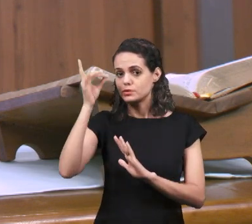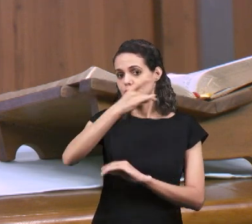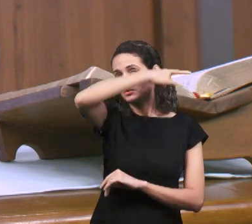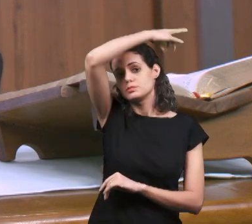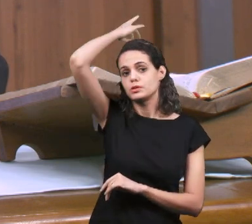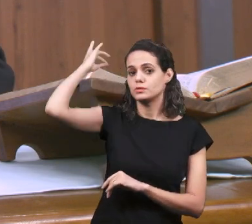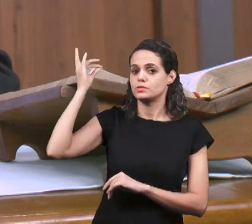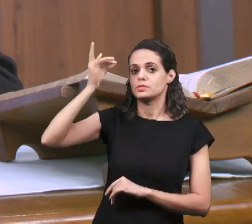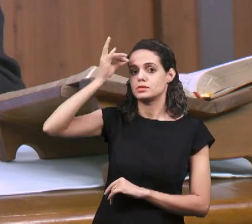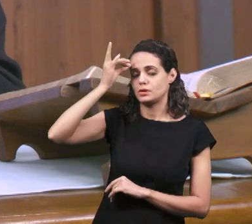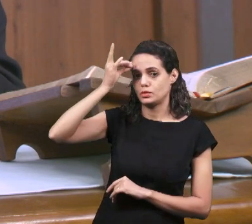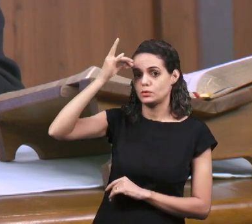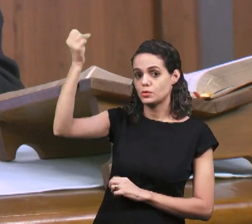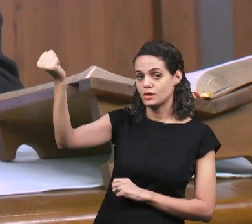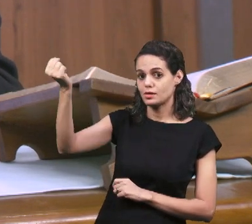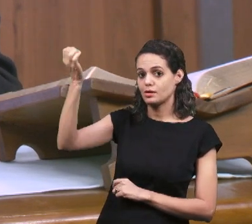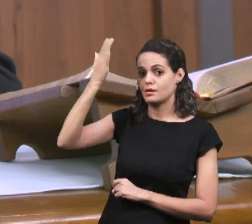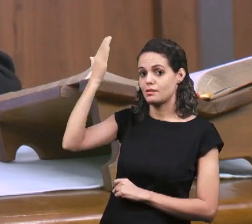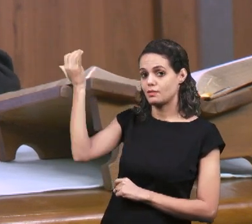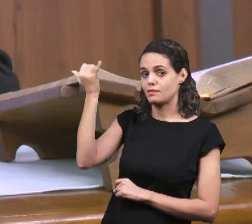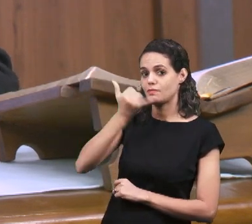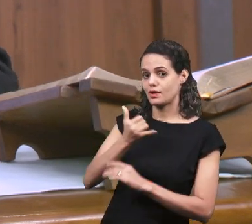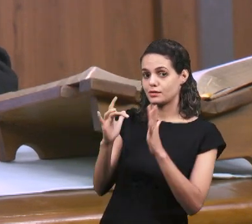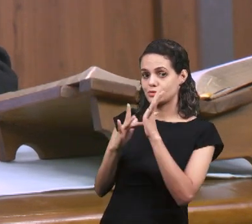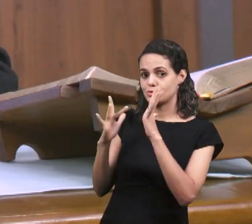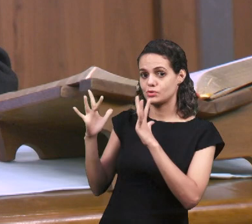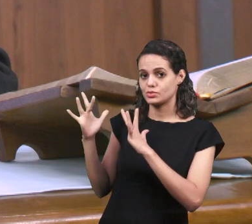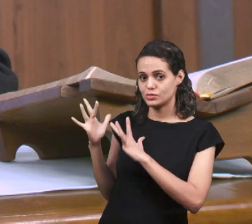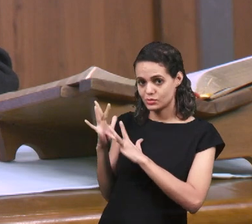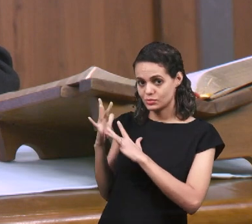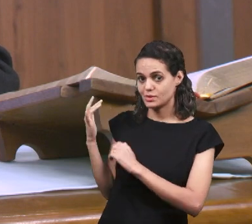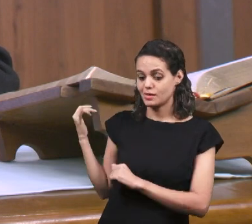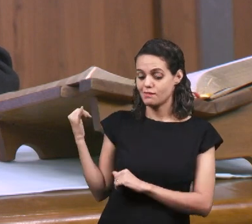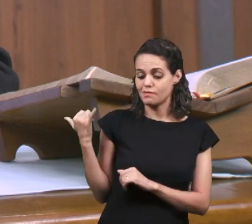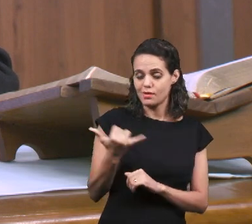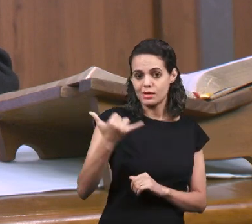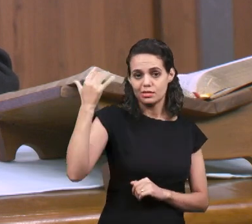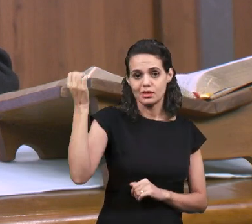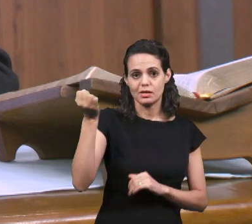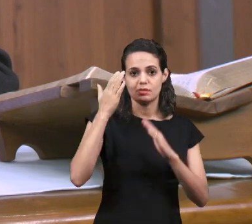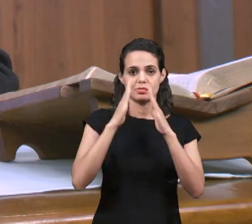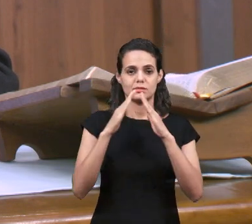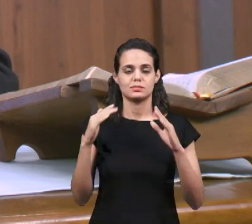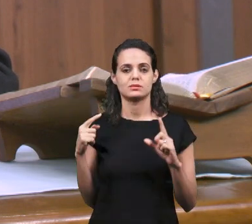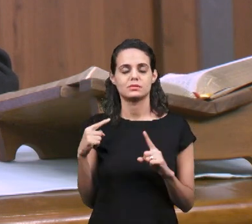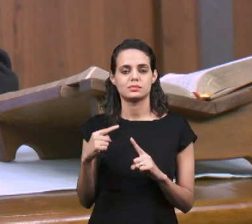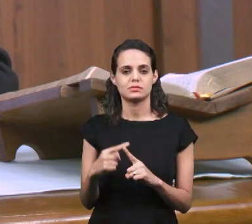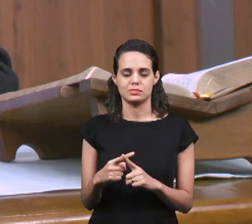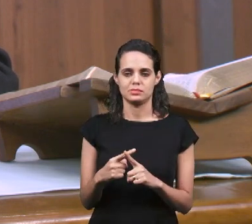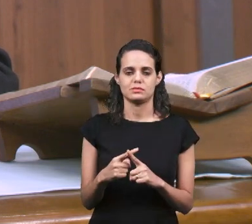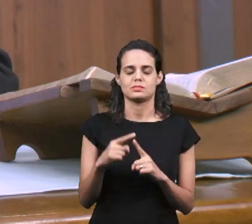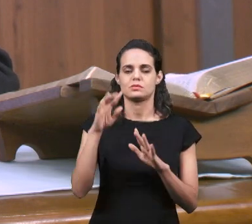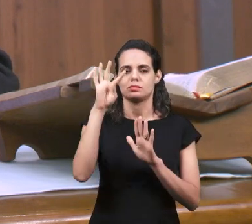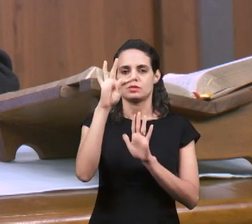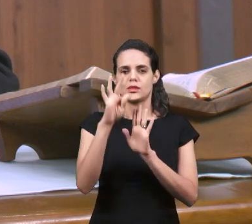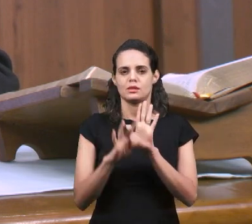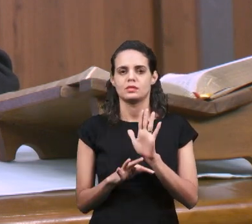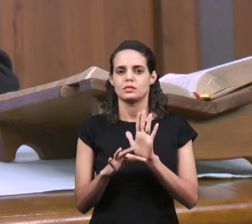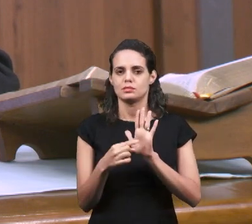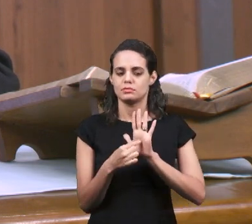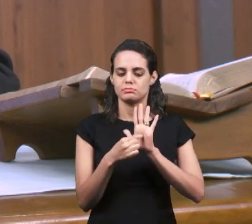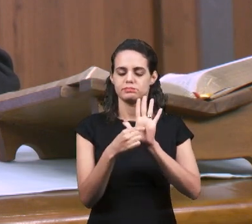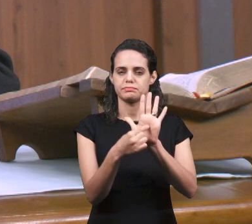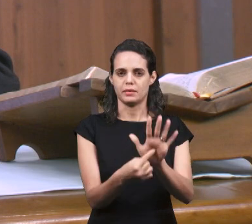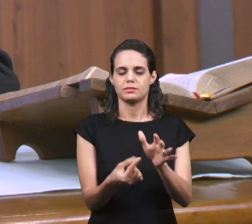Jésus à l'Église. Donc voici le texte cité par le frère comme avec une fondamentation biblique